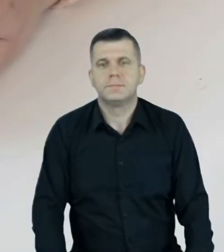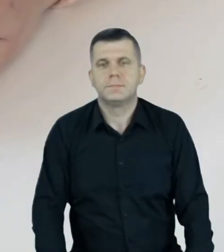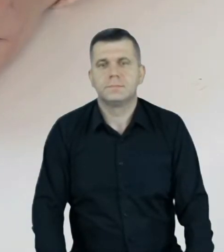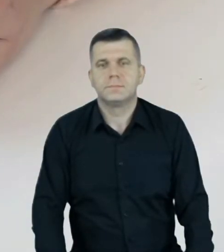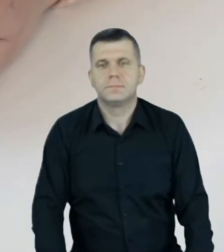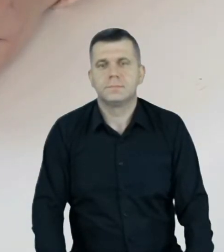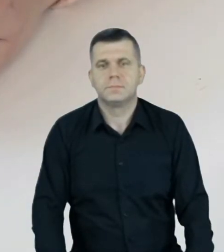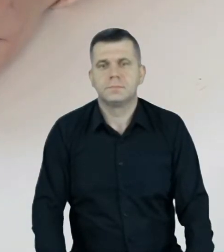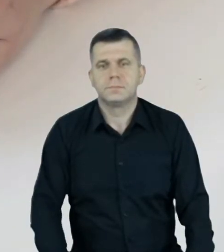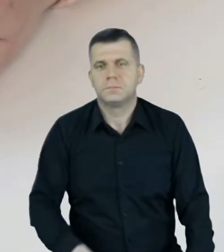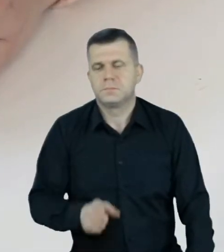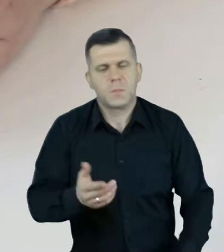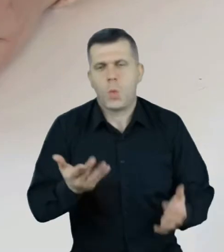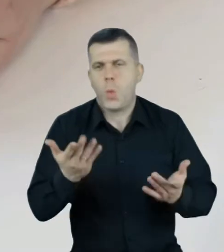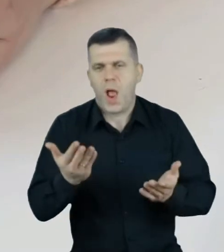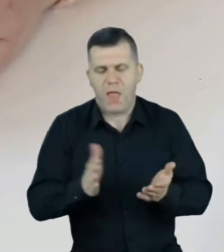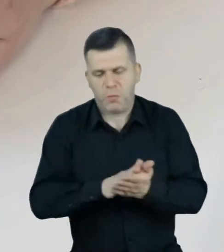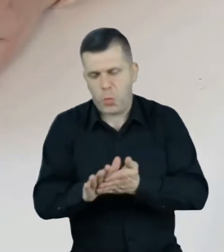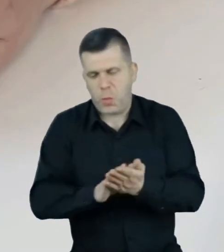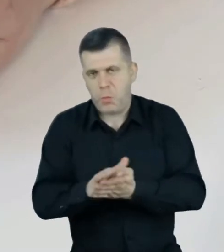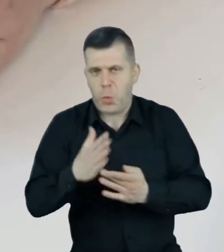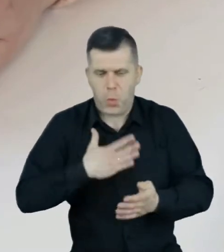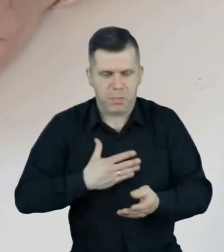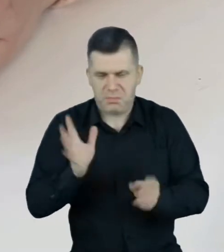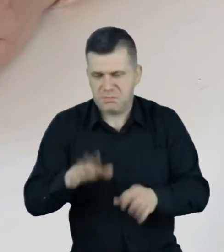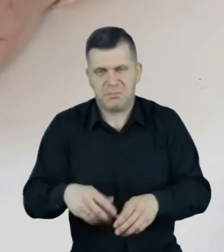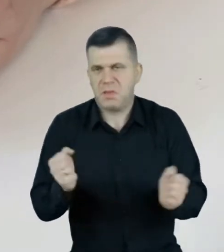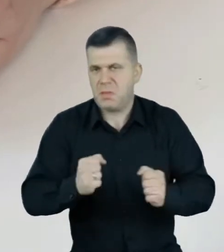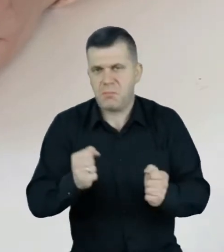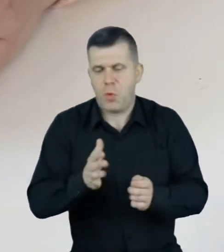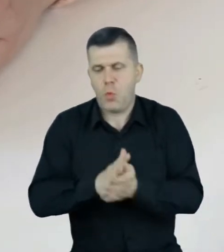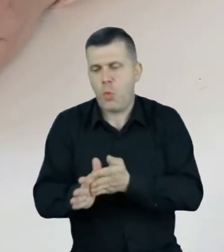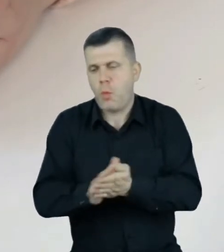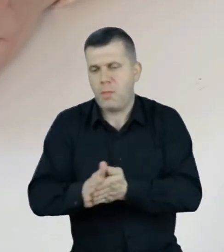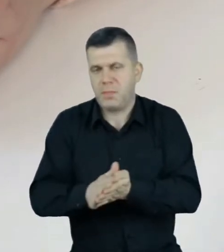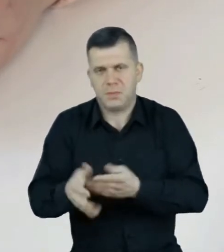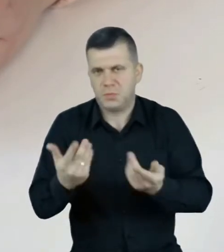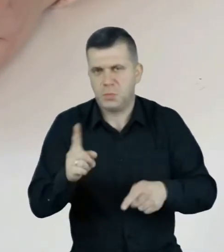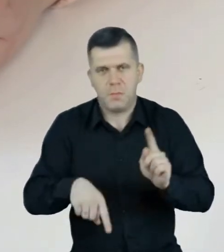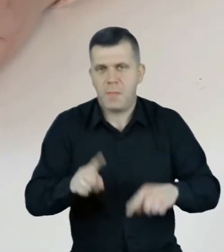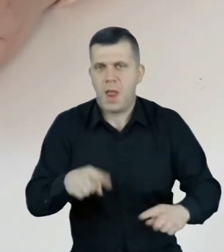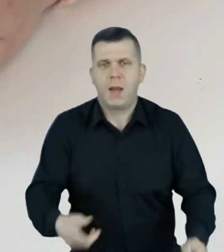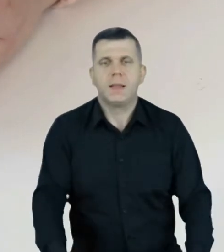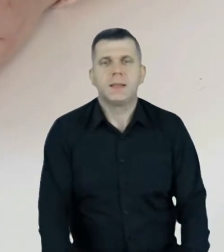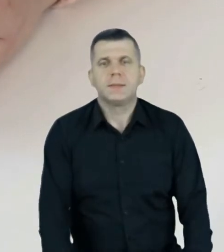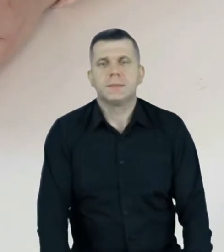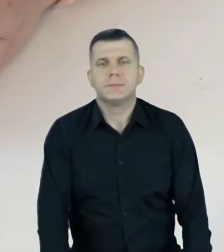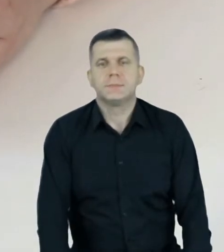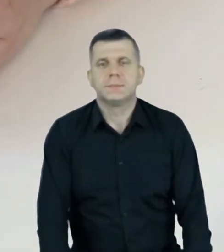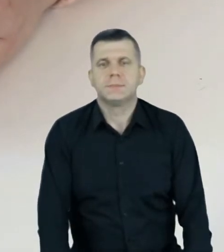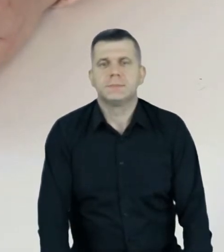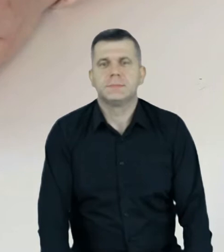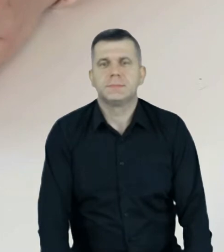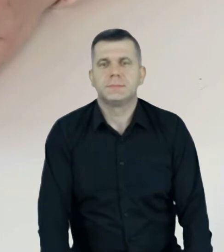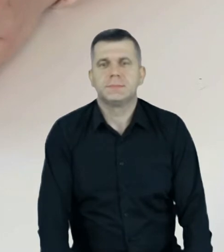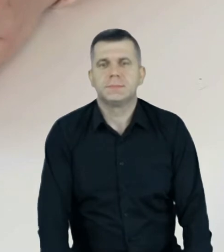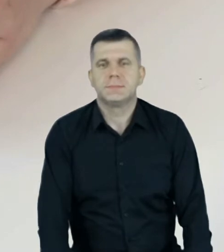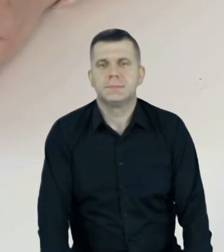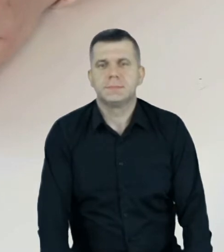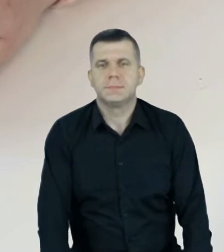to i bardzo łatwo zmywa się z rąk czy z ubrań więc nie musimy się obawiać że się potem nie